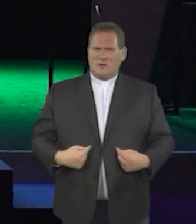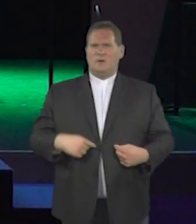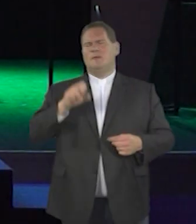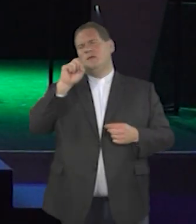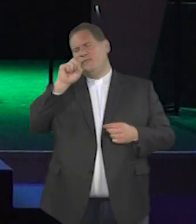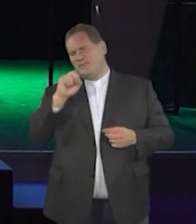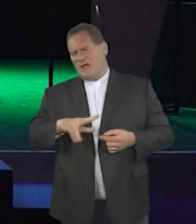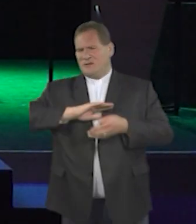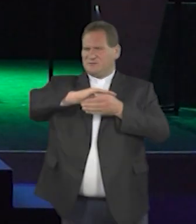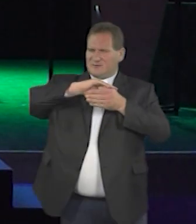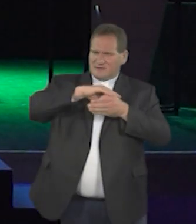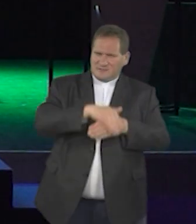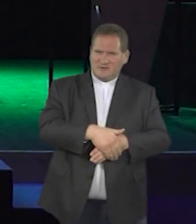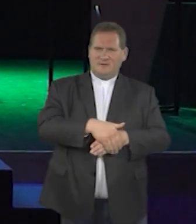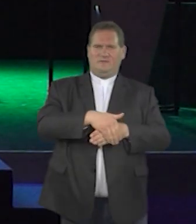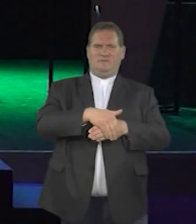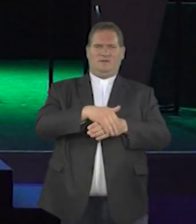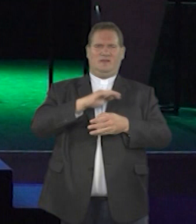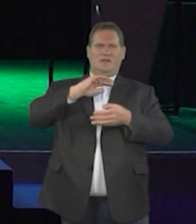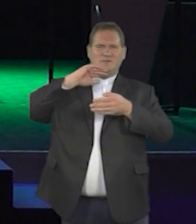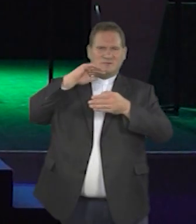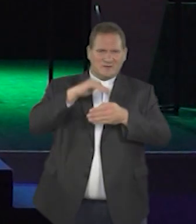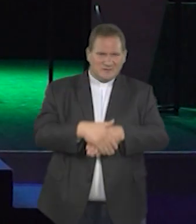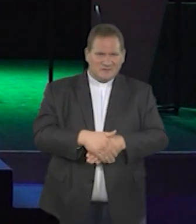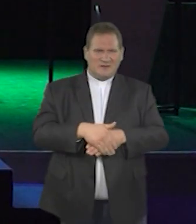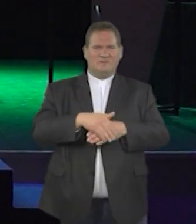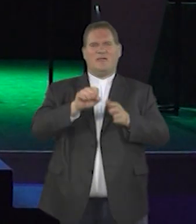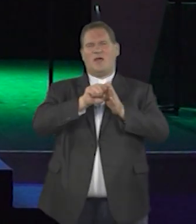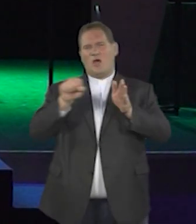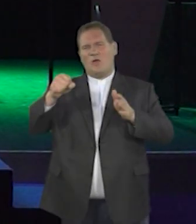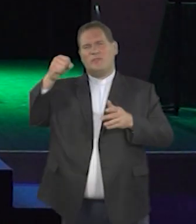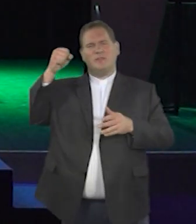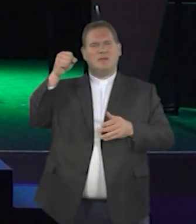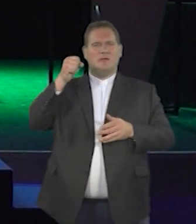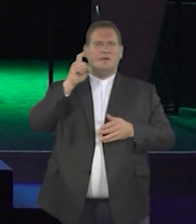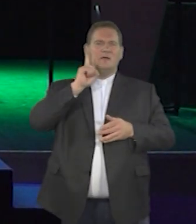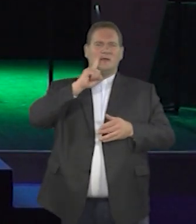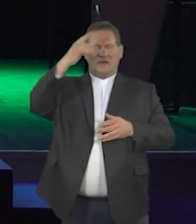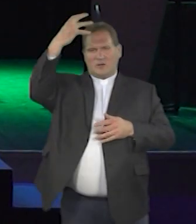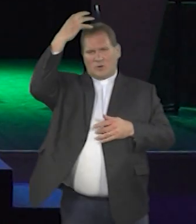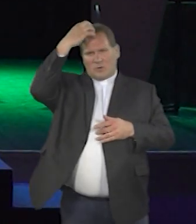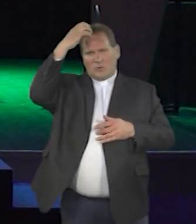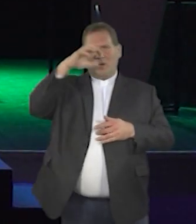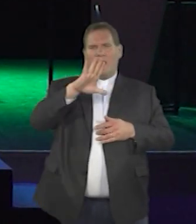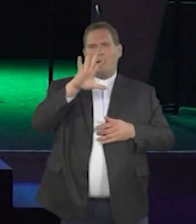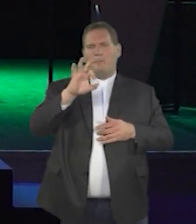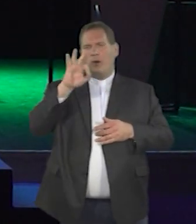tak szczęśliwej, szczęśliwszej od króla Boby.